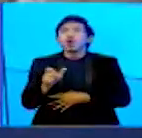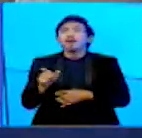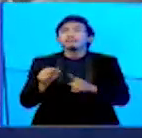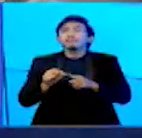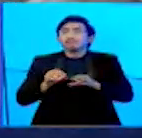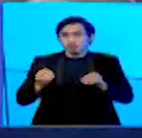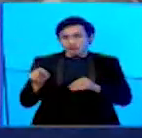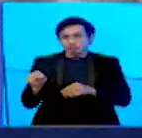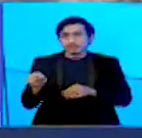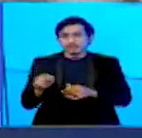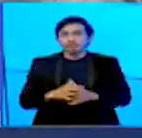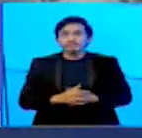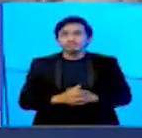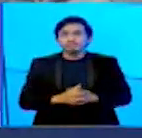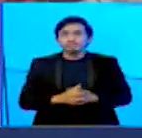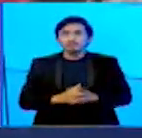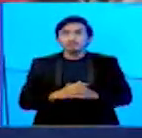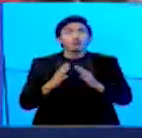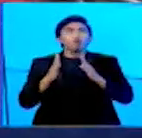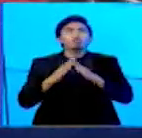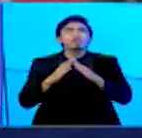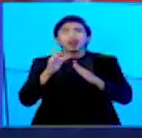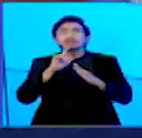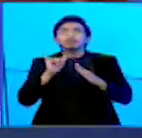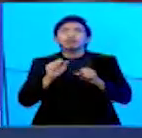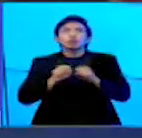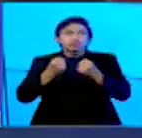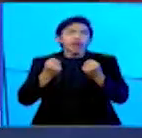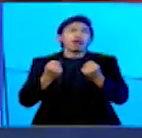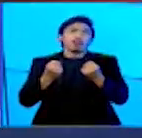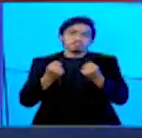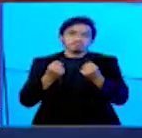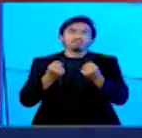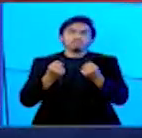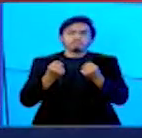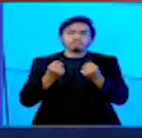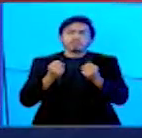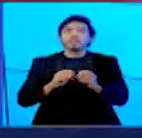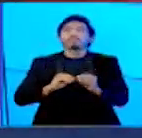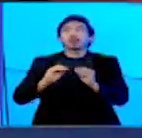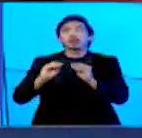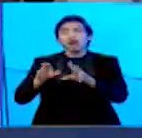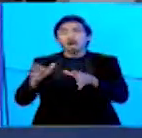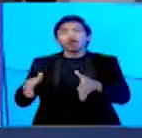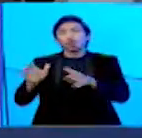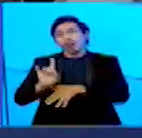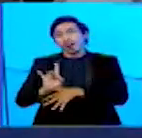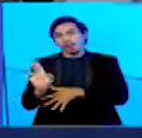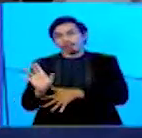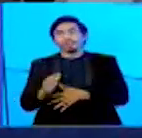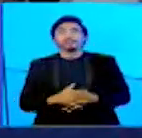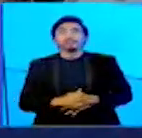tinggalnya terdampak sudah dievakuasi ke gedung lain menghilang gizinya kurang tersebut